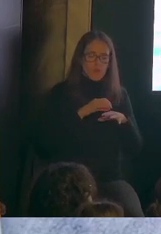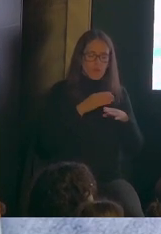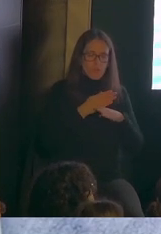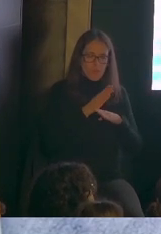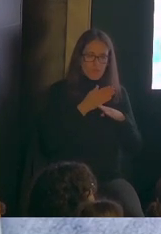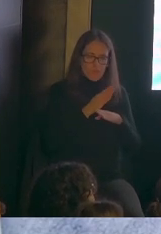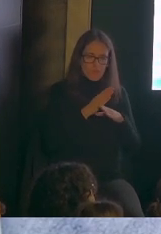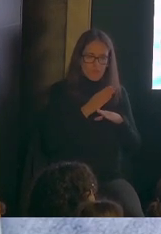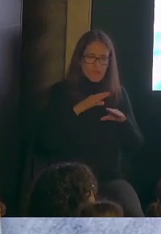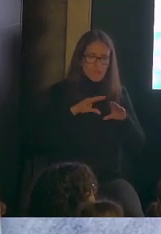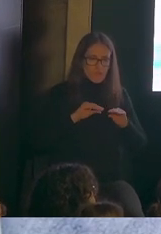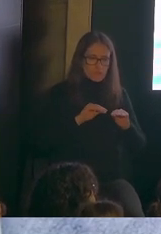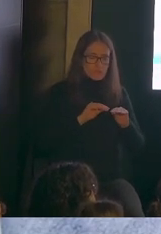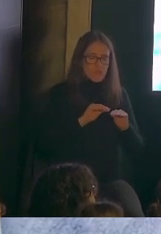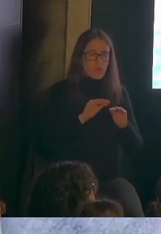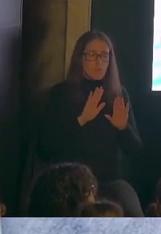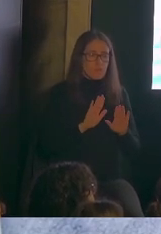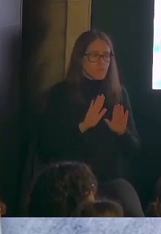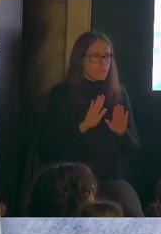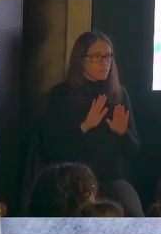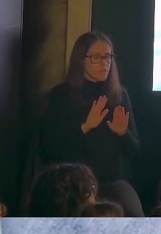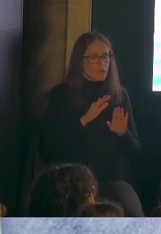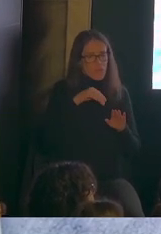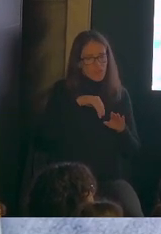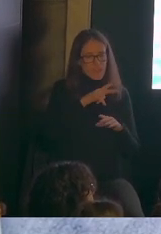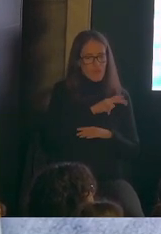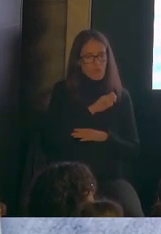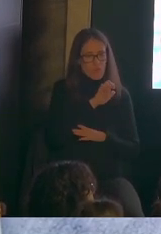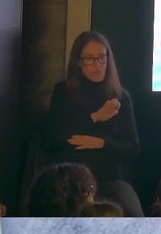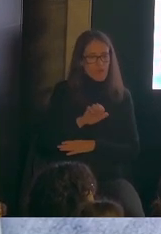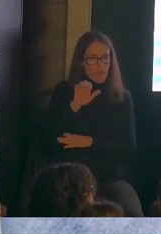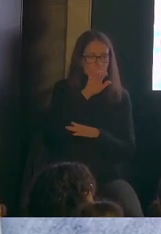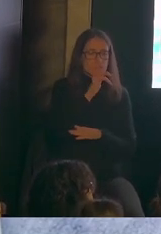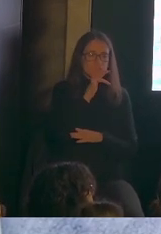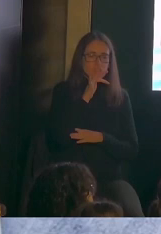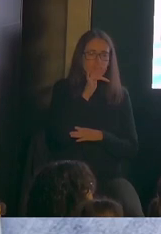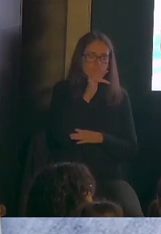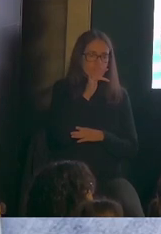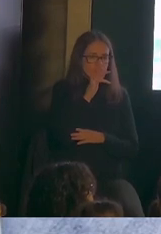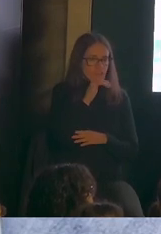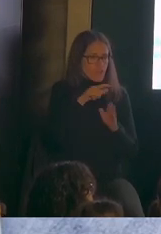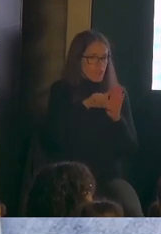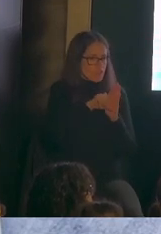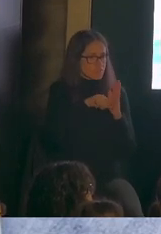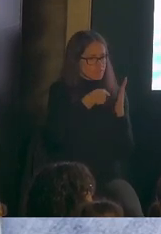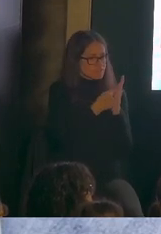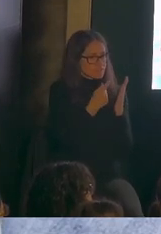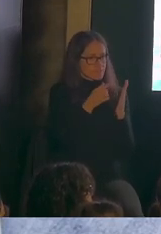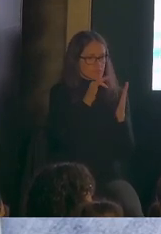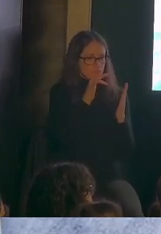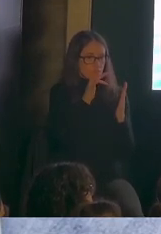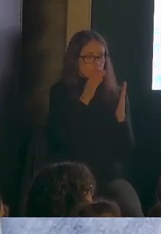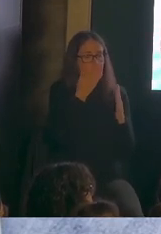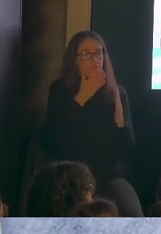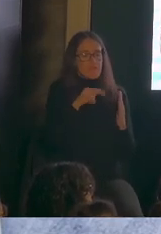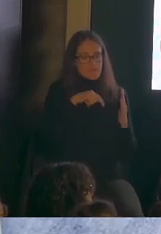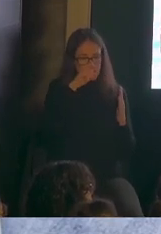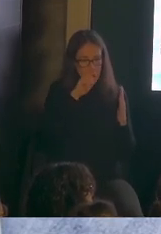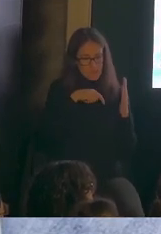està legalitzat de moment a Europa, tot i que jo crec que aquest any ja el legalitzaran, que és, per mi,